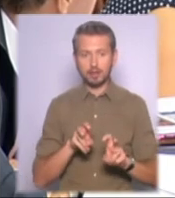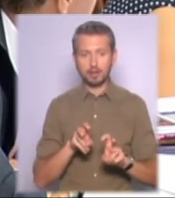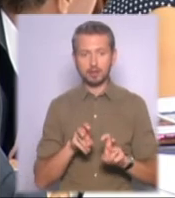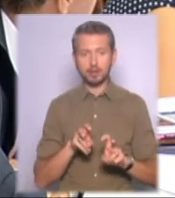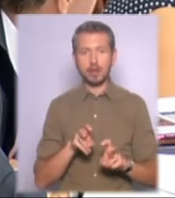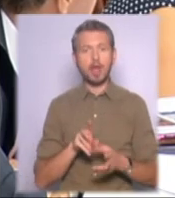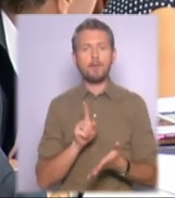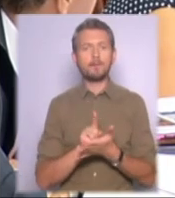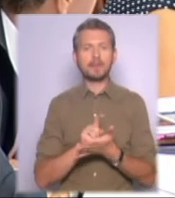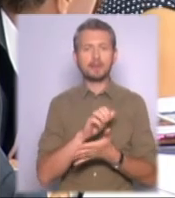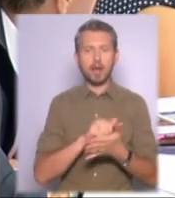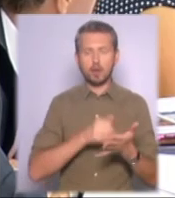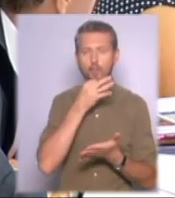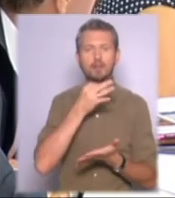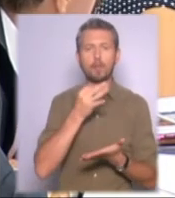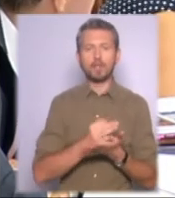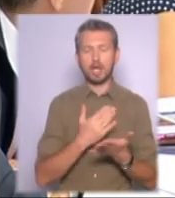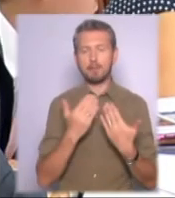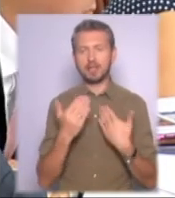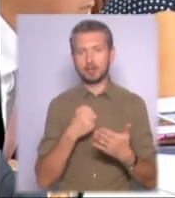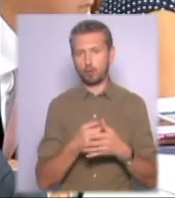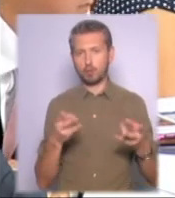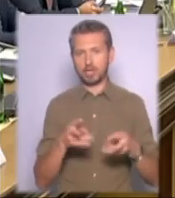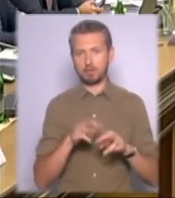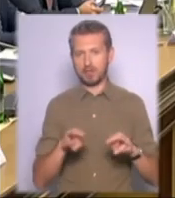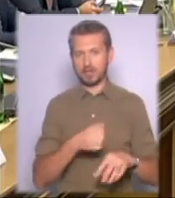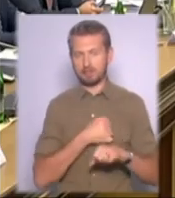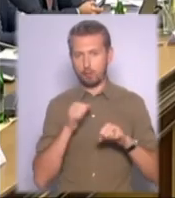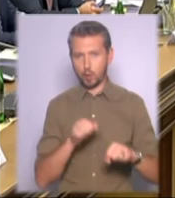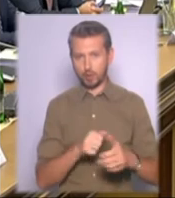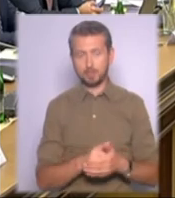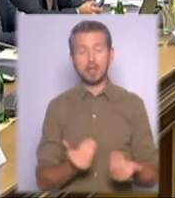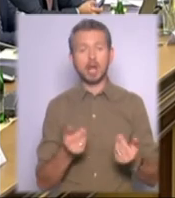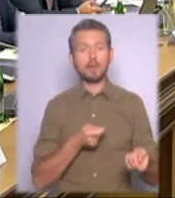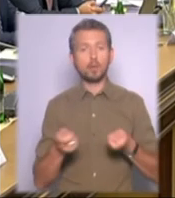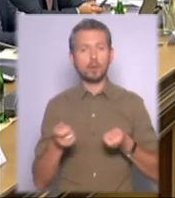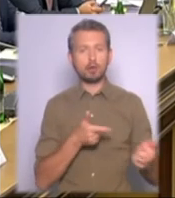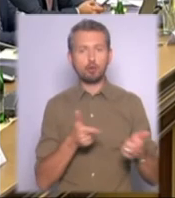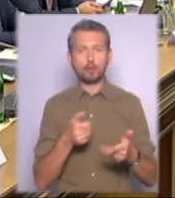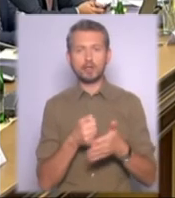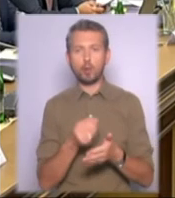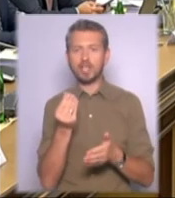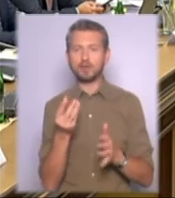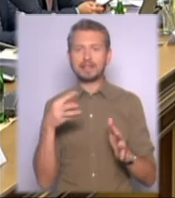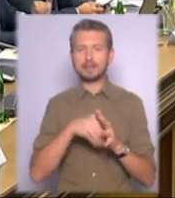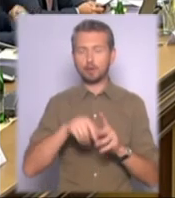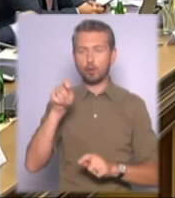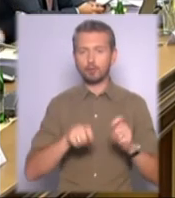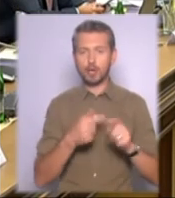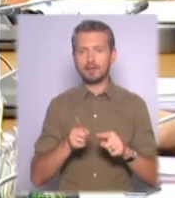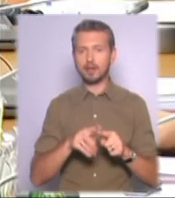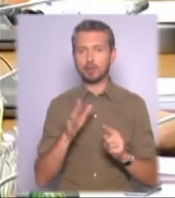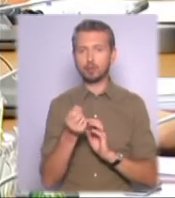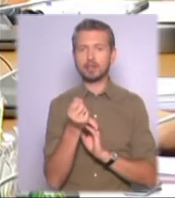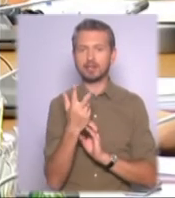фіскальний відповідальний підхід до потреби Міністерства оборони. Наразі уряд готується до інвестиційної конференції, яка відбудеться 13